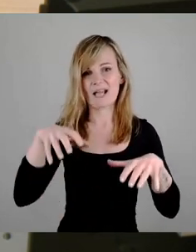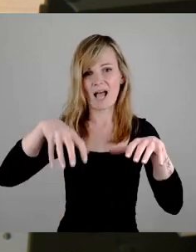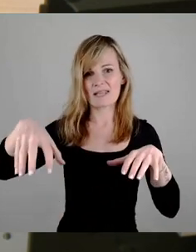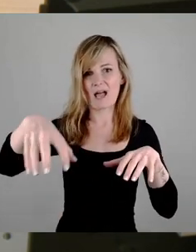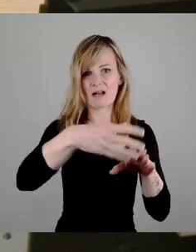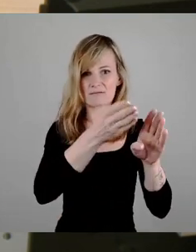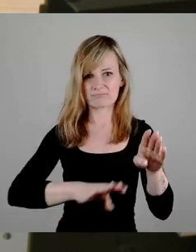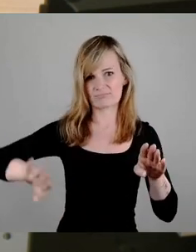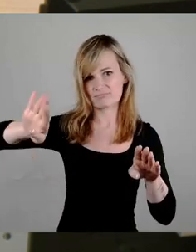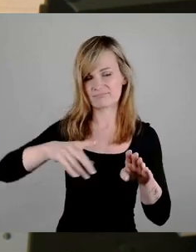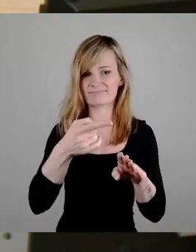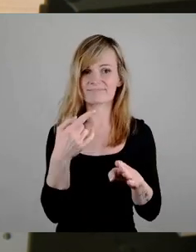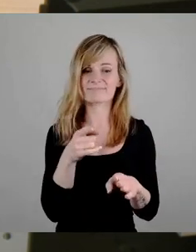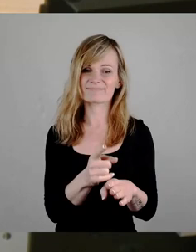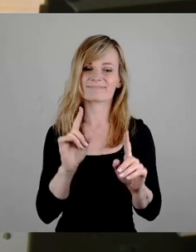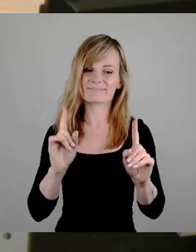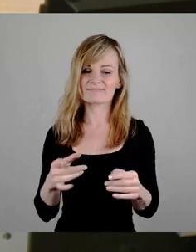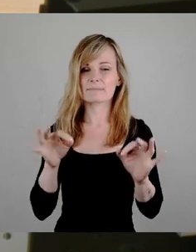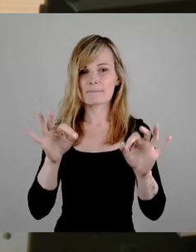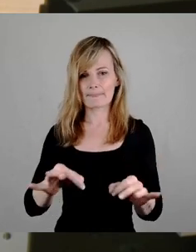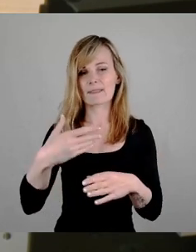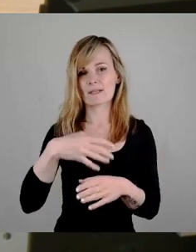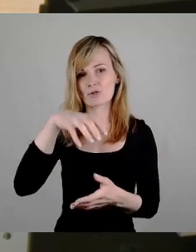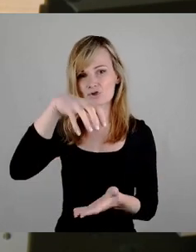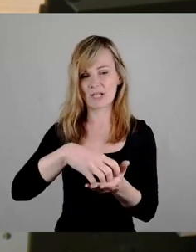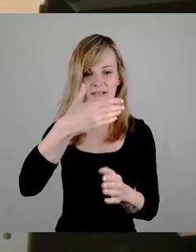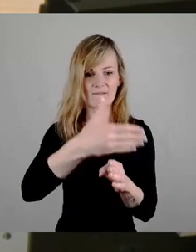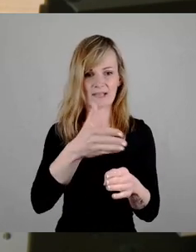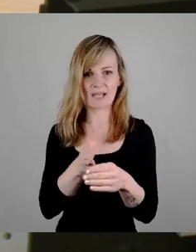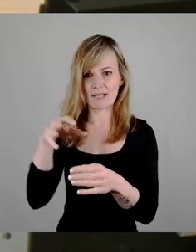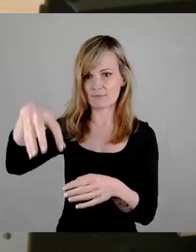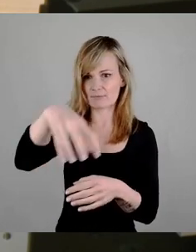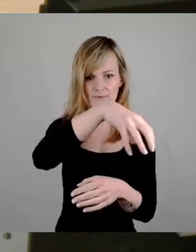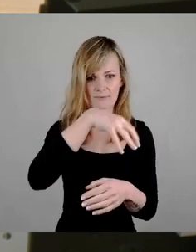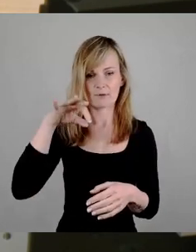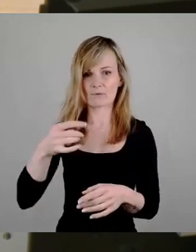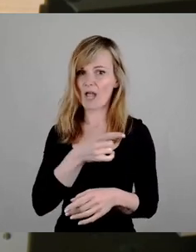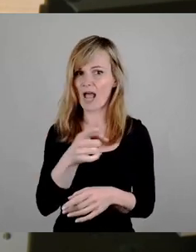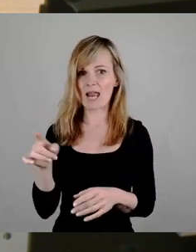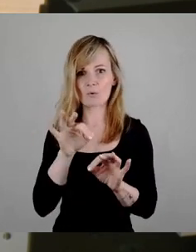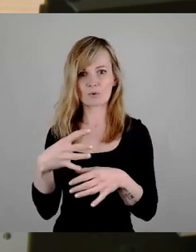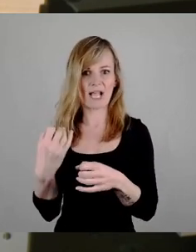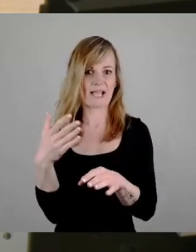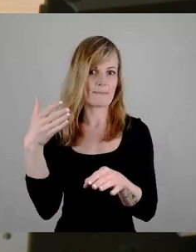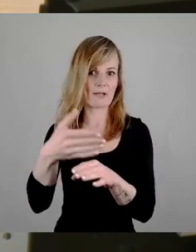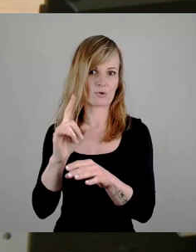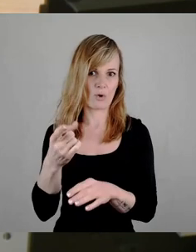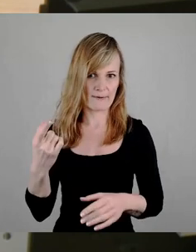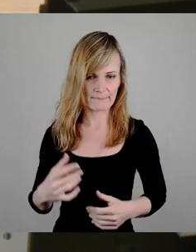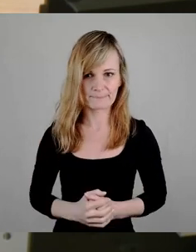die möglichst gut über die Stadt verteilt, damit sie für alle Skatenden gut erreichbar sind.